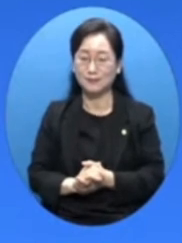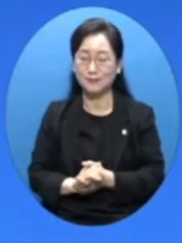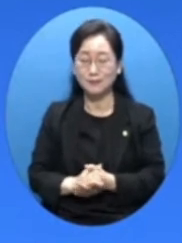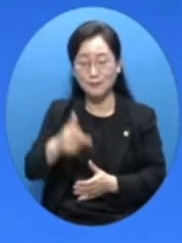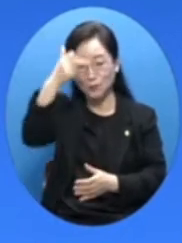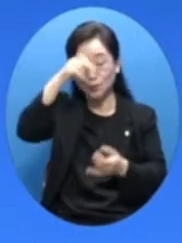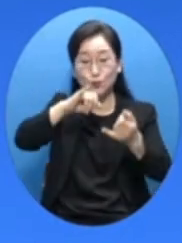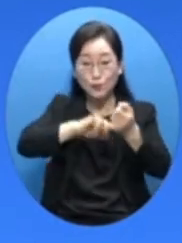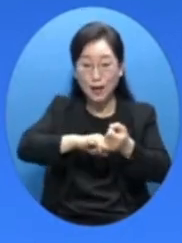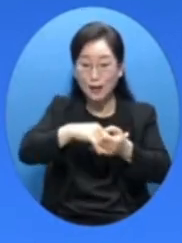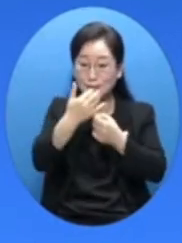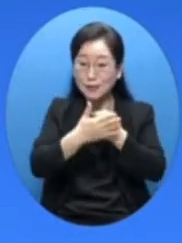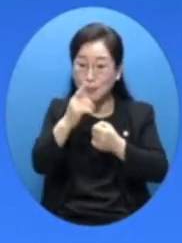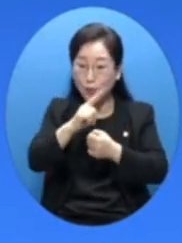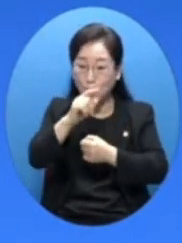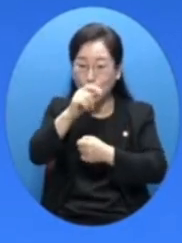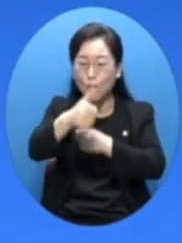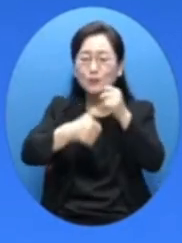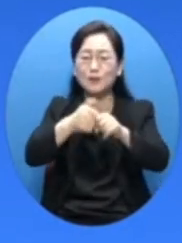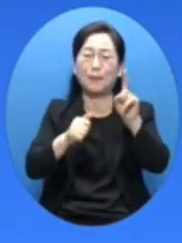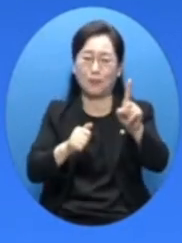구약의 은혜가 50년에 한 번 오는데,